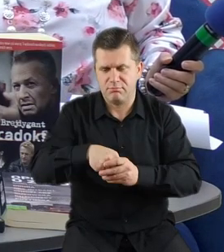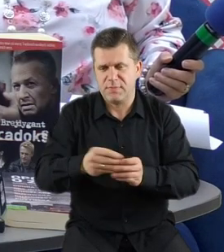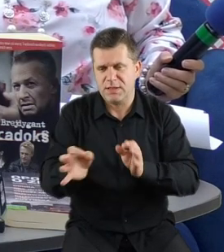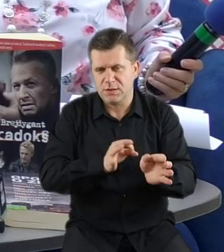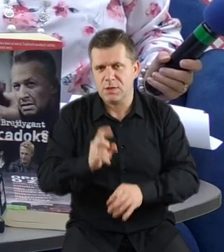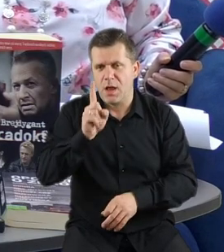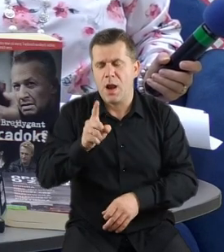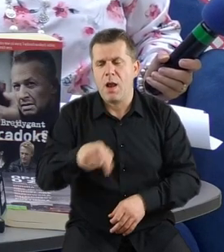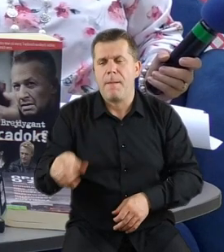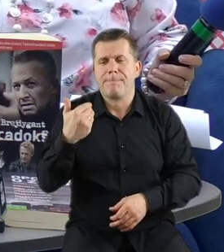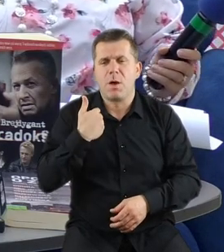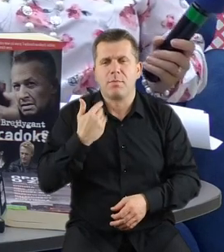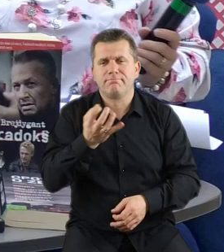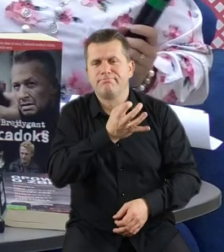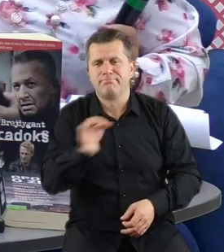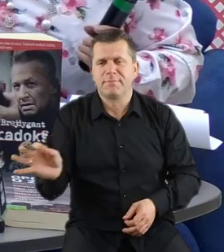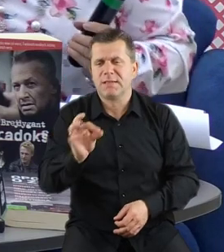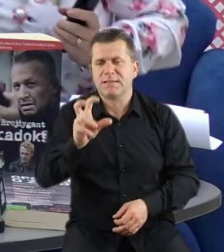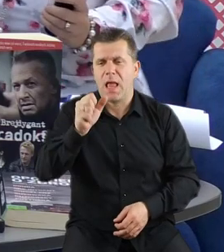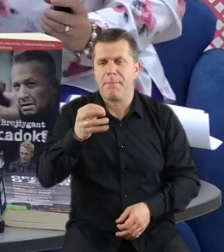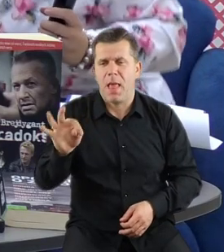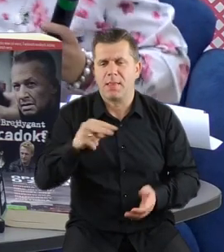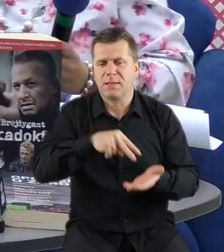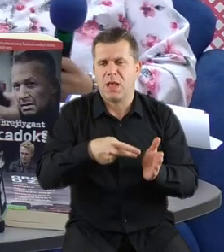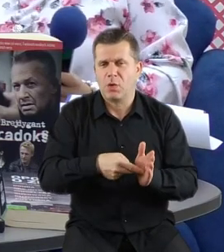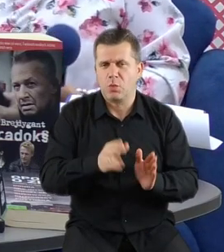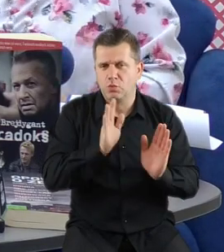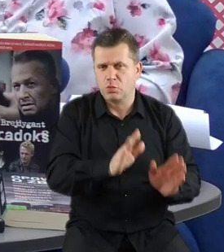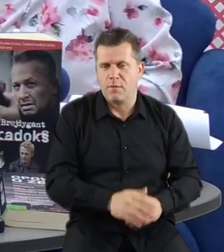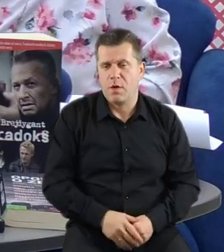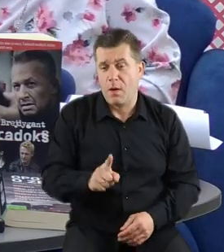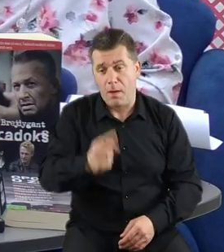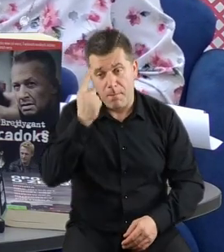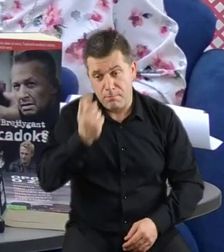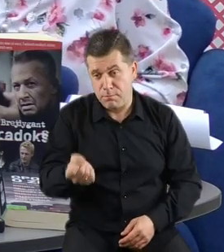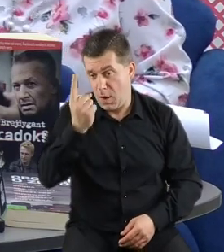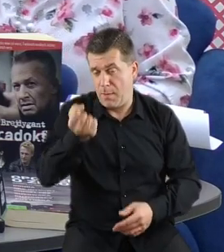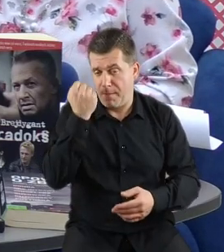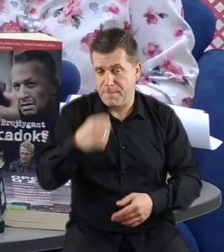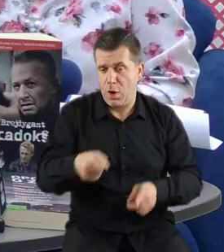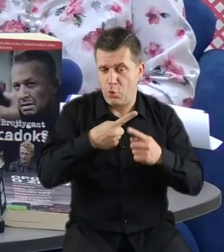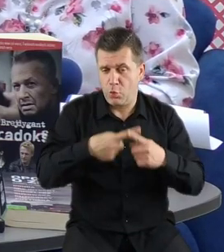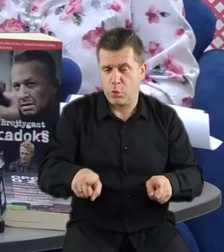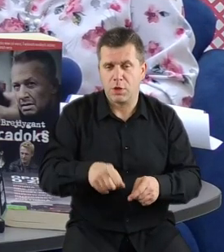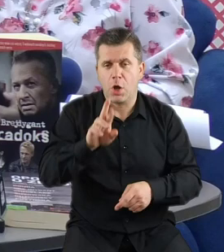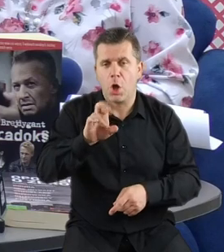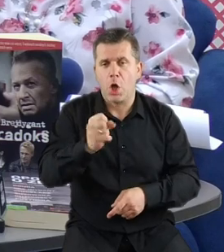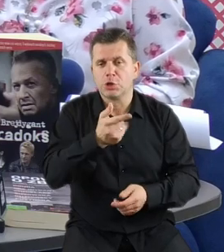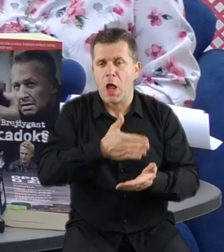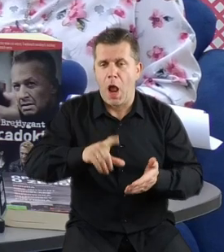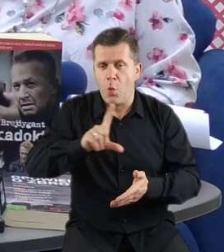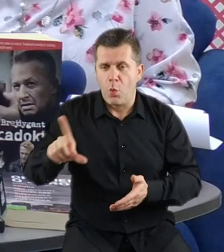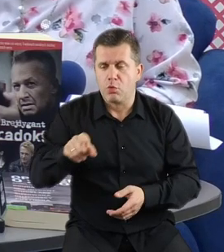w te historie, ale one były dość w schemacie scenariuszowym. Nawiasem mówiąc, ten pomysł tych bardzo krótkich